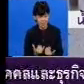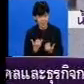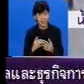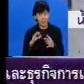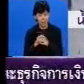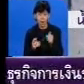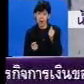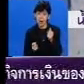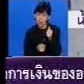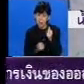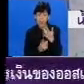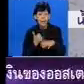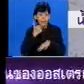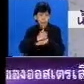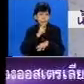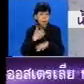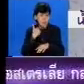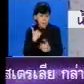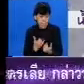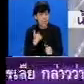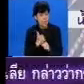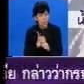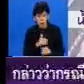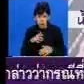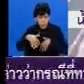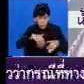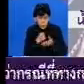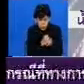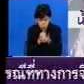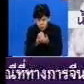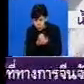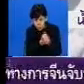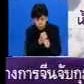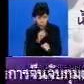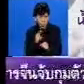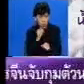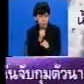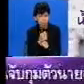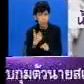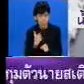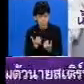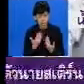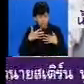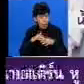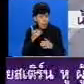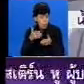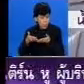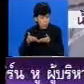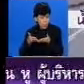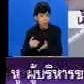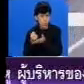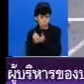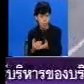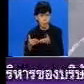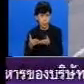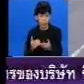ลูกศิลป์กำนันตำบลทุ่งขางโงกกล่าวว่าตอนนี้ระดมชาวบ้านเข้าช่วยเหลือลูกบ้านอย่างเต็มที่พร้อมประสานเรือท้องแบนจากกรมปก